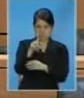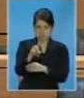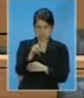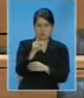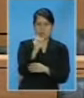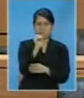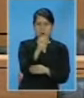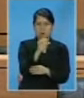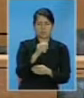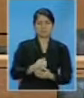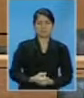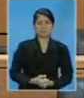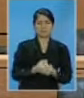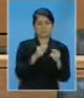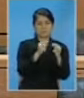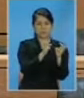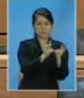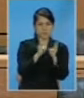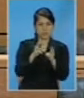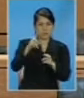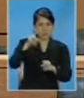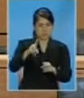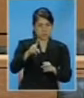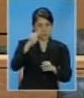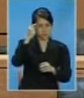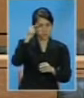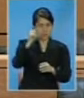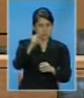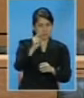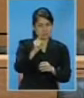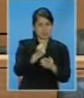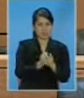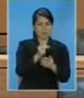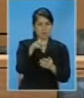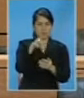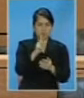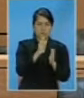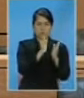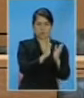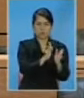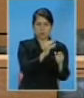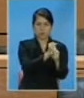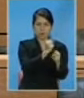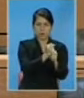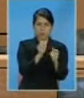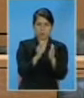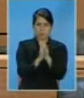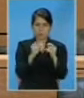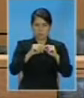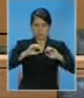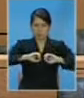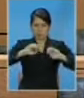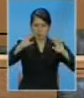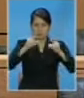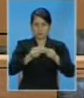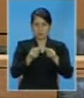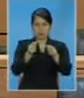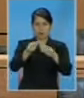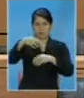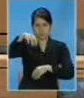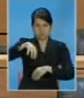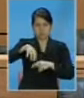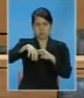านโดยวิธีพิเศษโดยคำนึงถึงประโยชน์ของรายการและความโปร่งใสนะให้บริษัทหนึ่ง